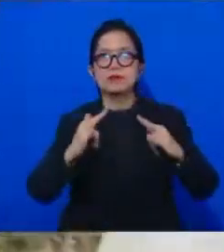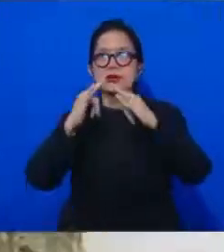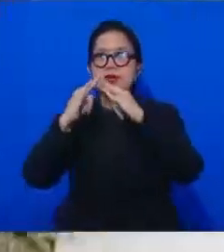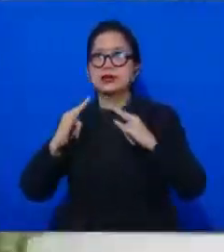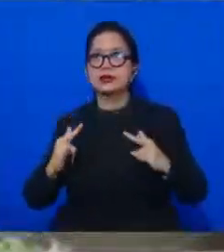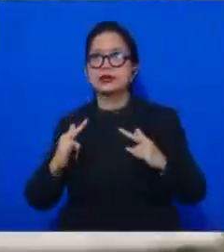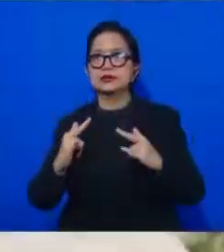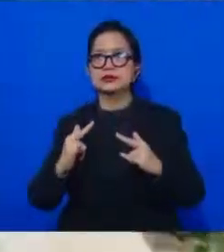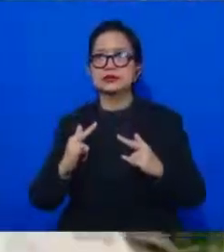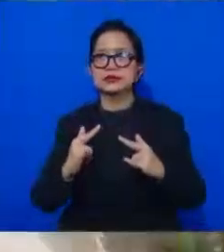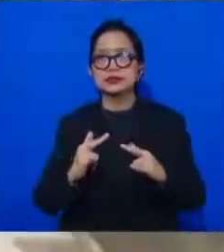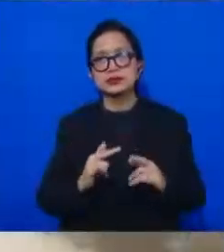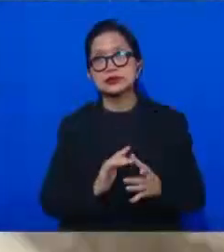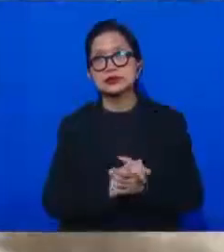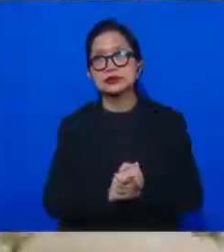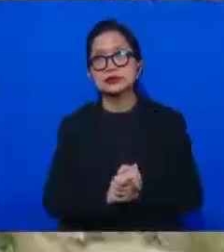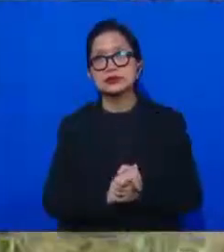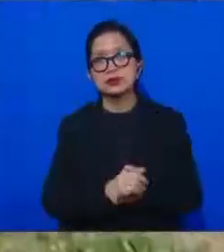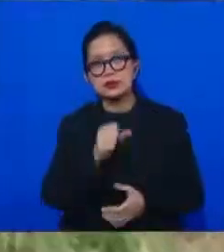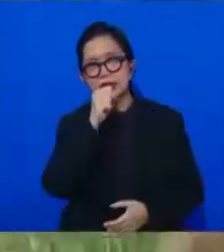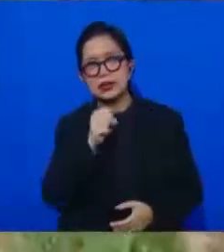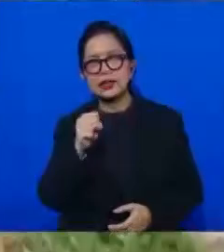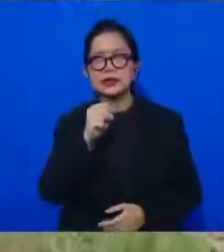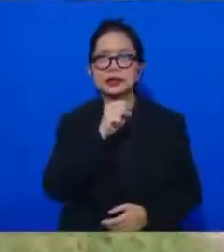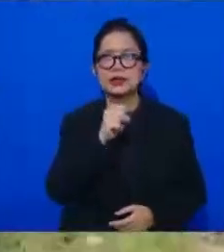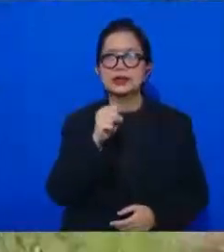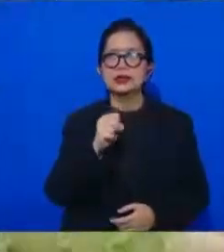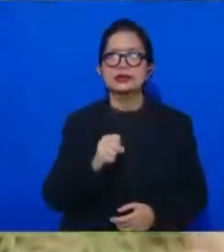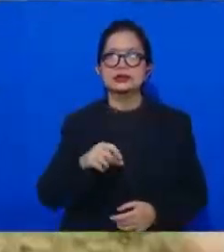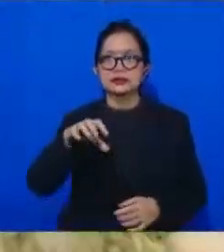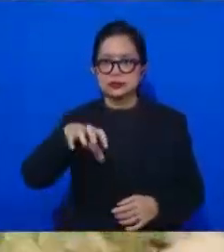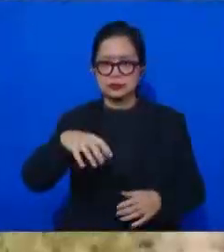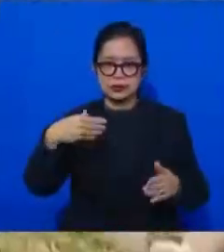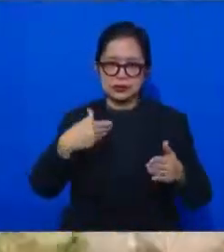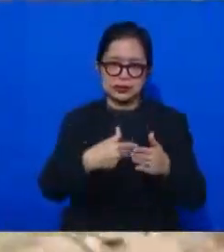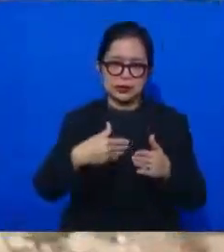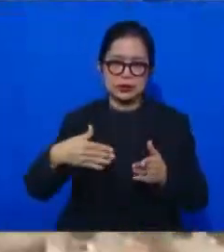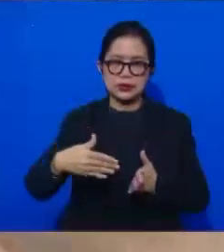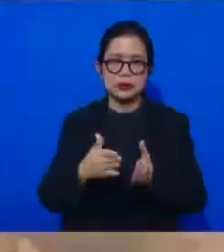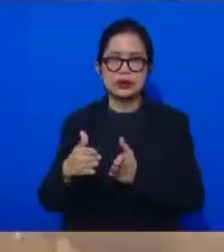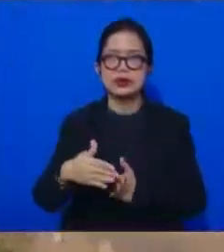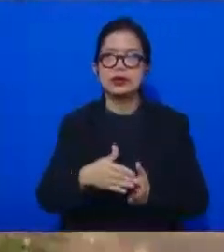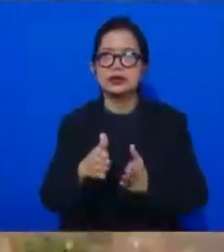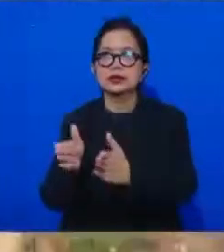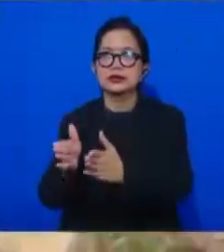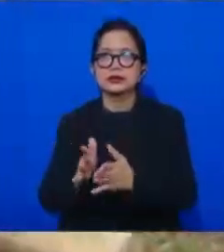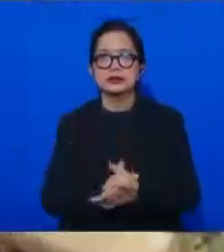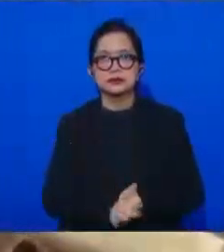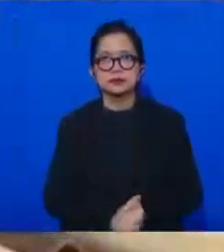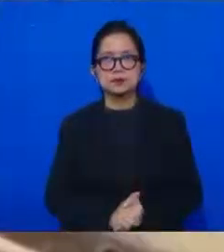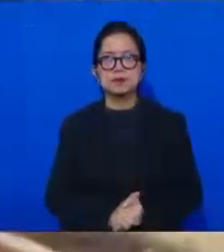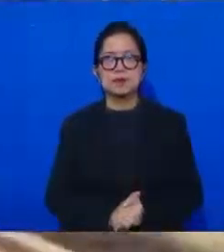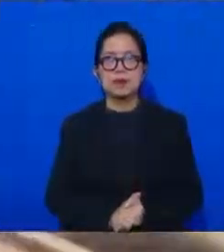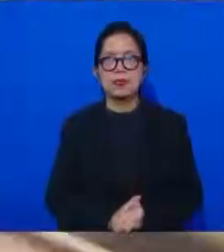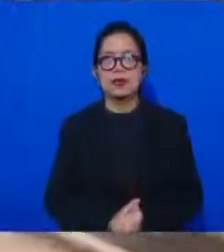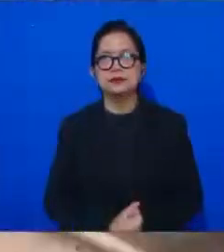penginapan, tenda-tenda, dan tempat karaoke yang letaknya berdekatan dengan sungai. Gazebo juga tersedia cukup banyak